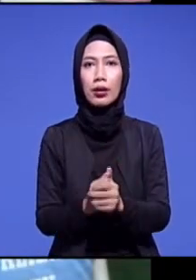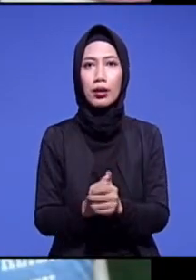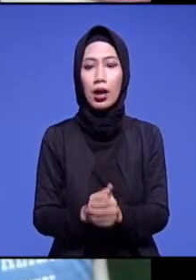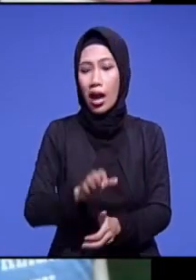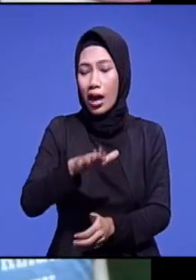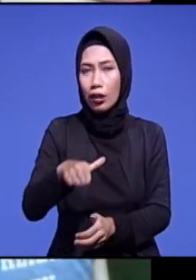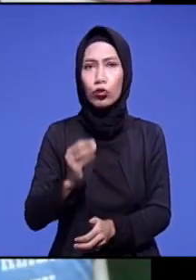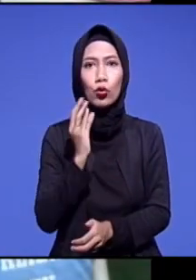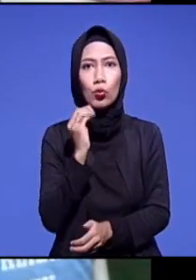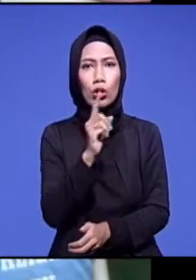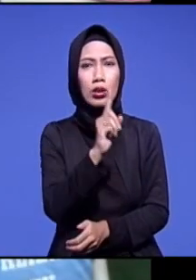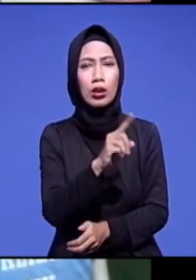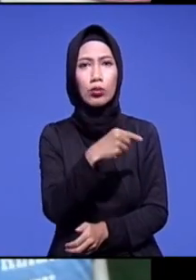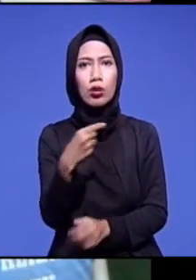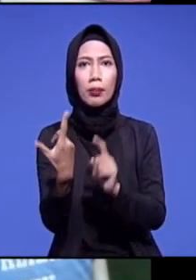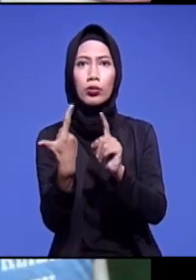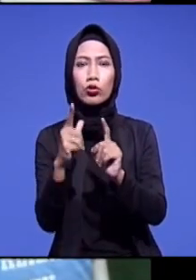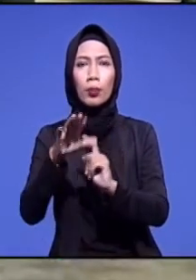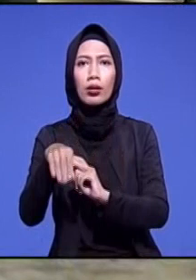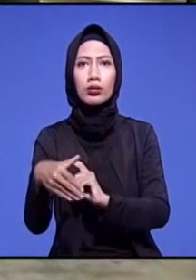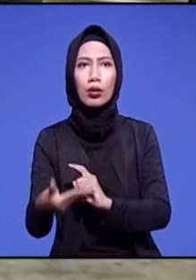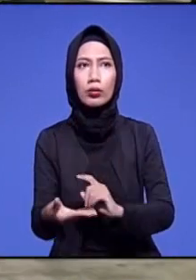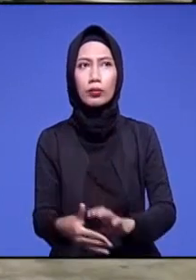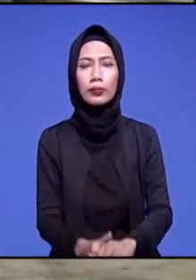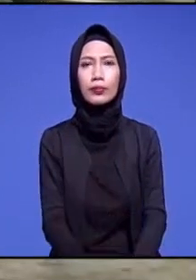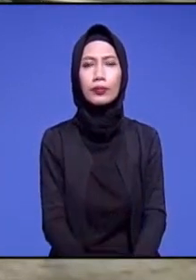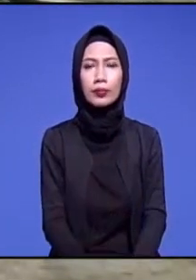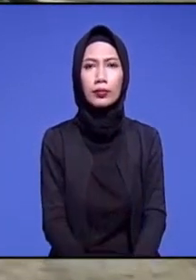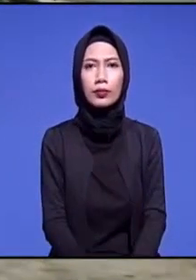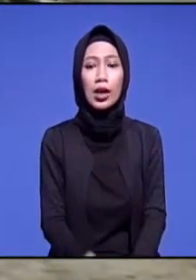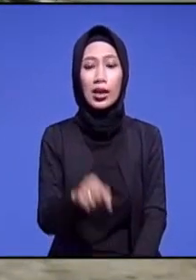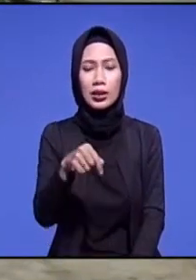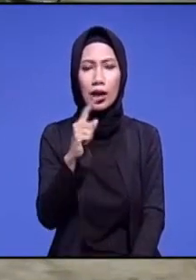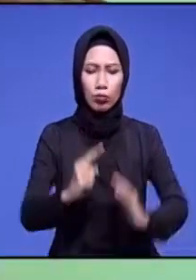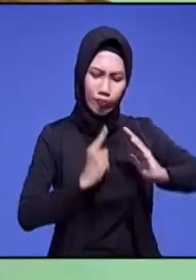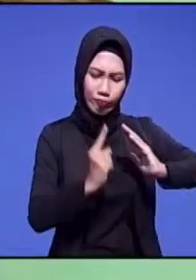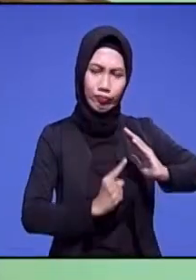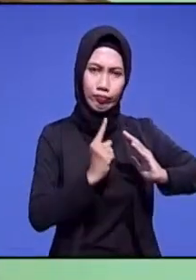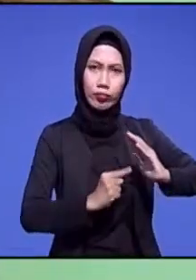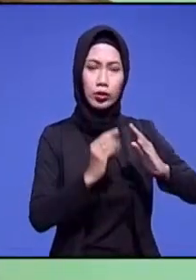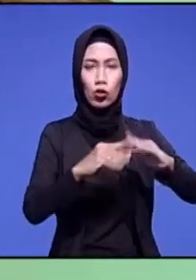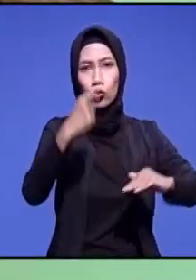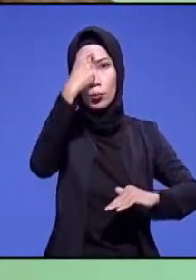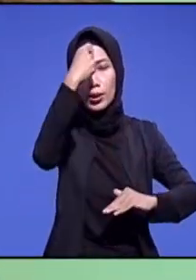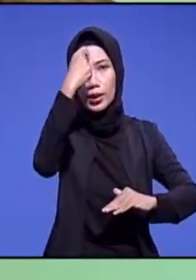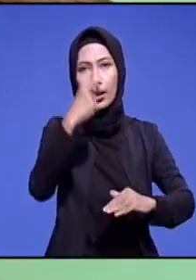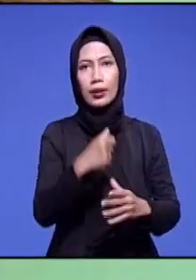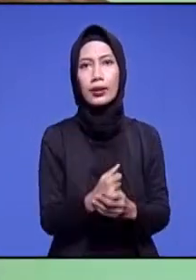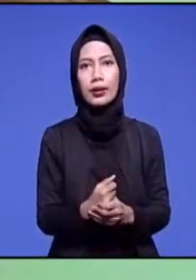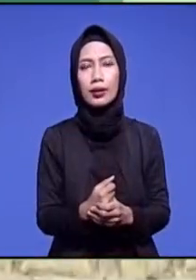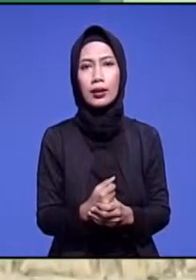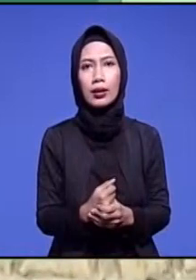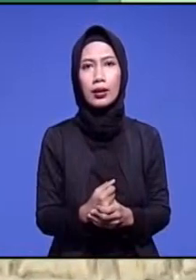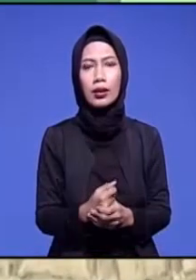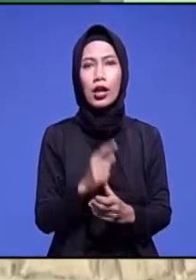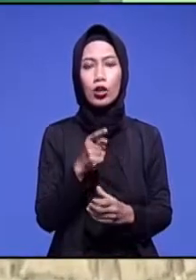ini berusia mulai dari 1 hingga 17 tahun. Mereka kini menjalani isolasi di Puskesmas Jurumudi Baru yang menjadi